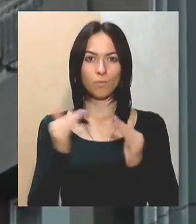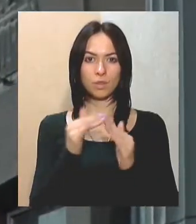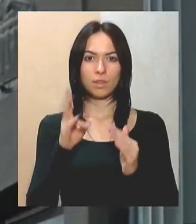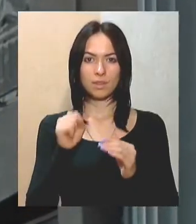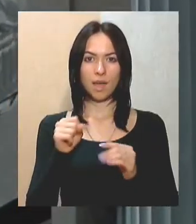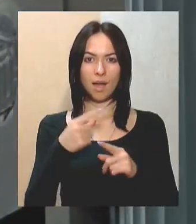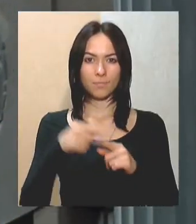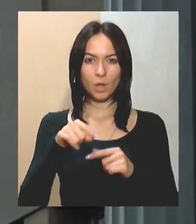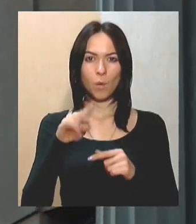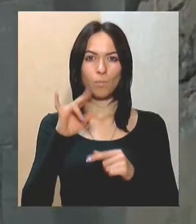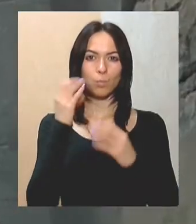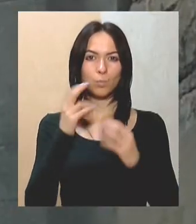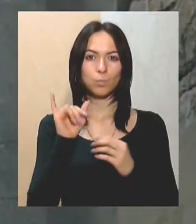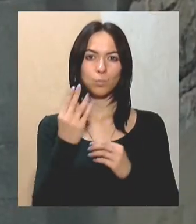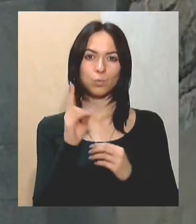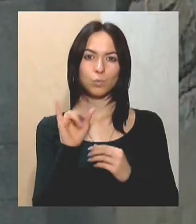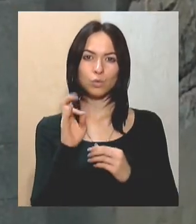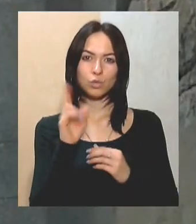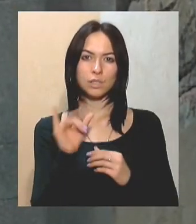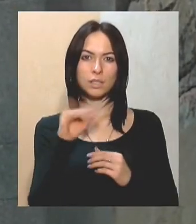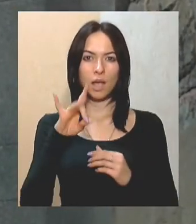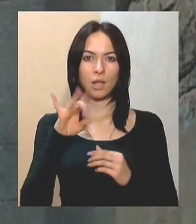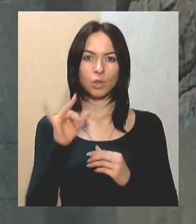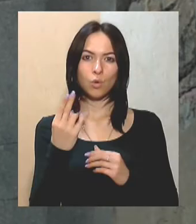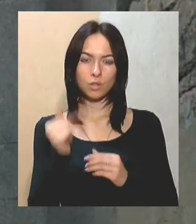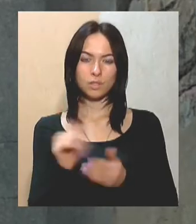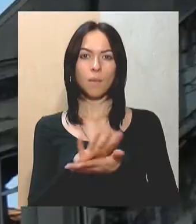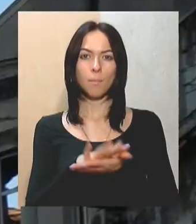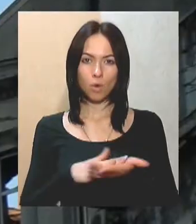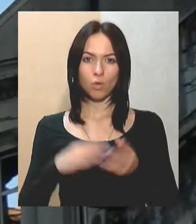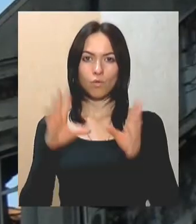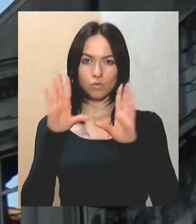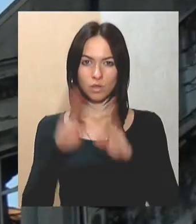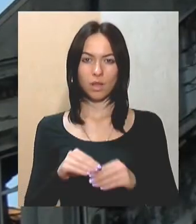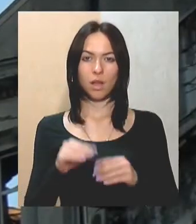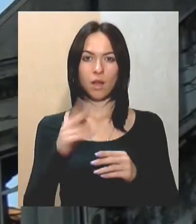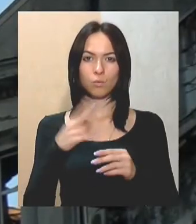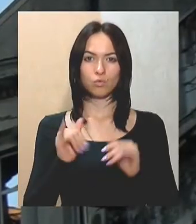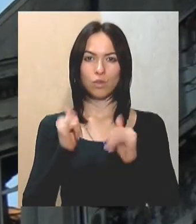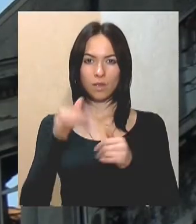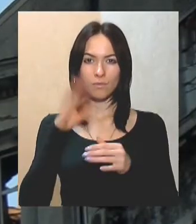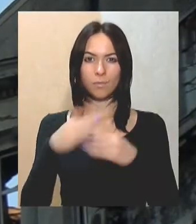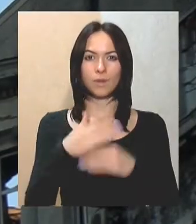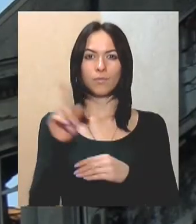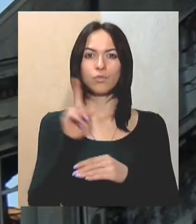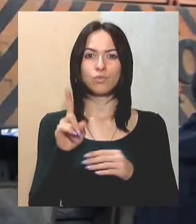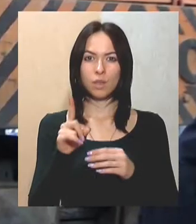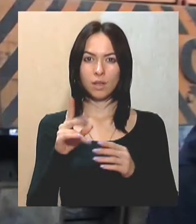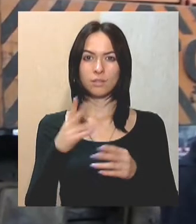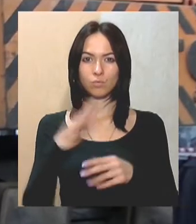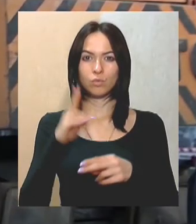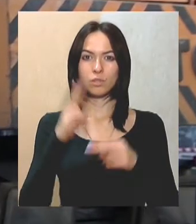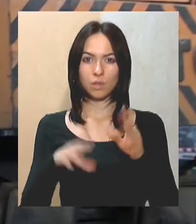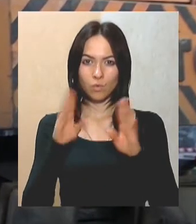Пушкінської та Троїцької продовжили гасити. Проливання будівлі завершили близько 13-ї. Після цього з даху всередину опустили двох рятувальників.